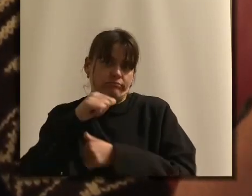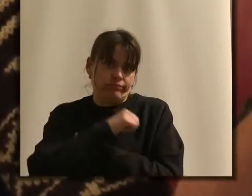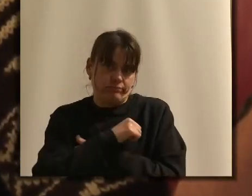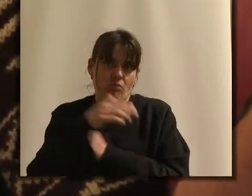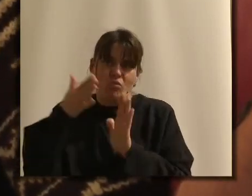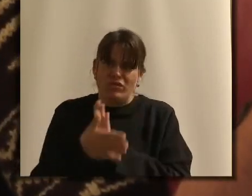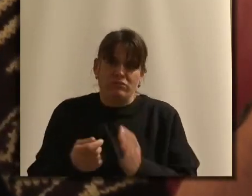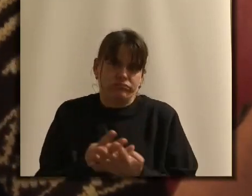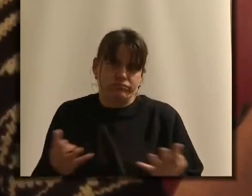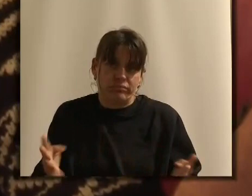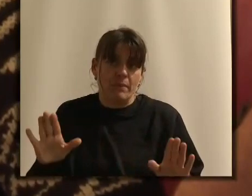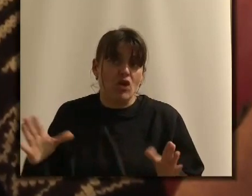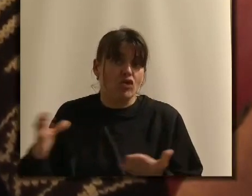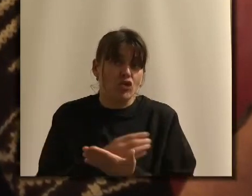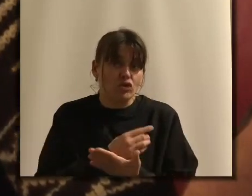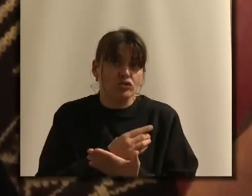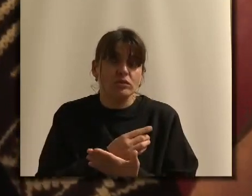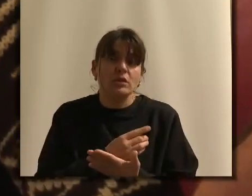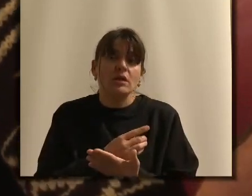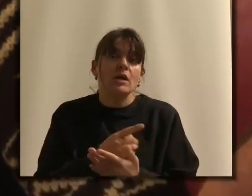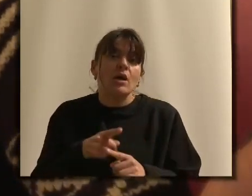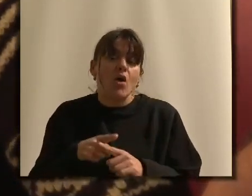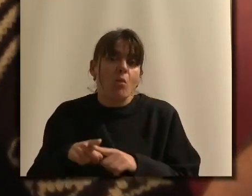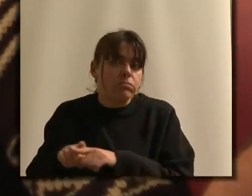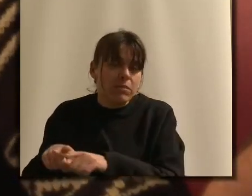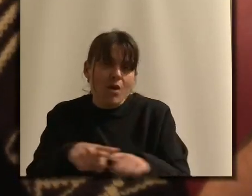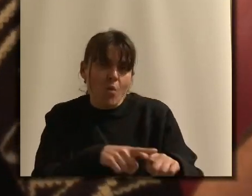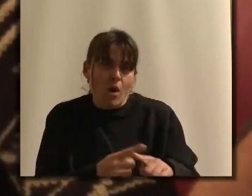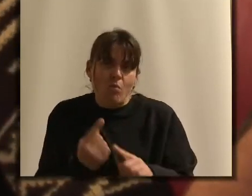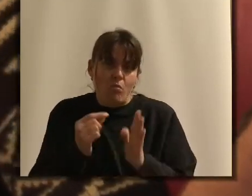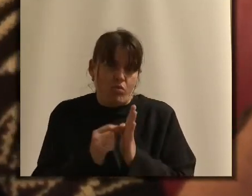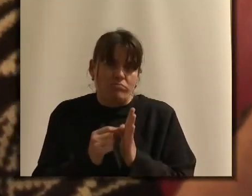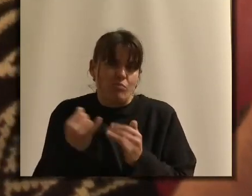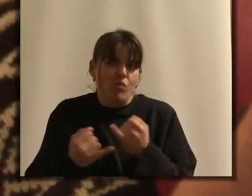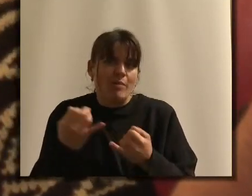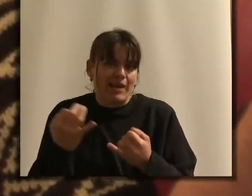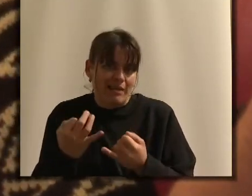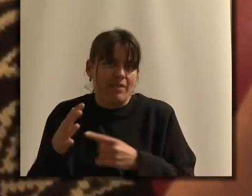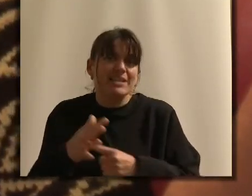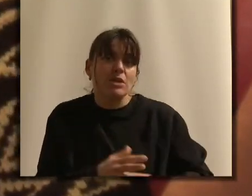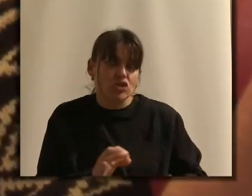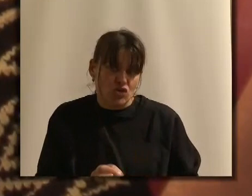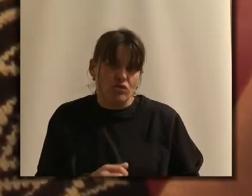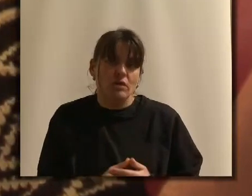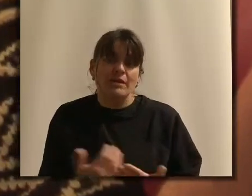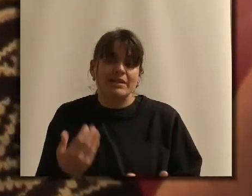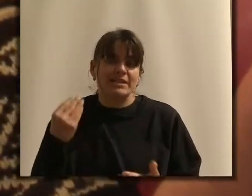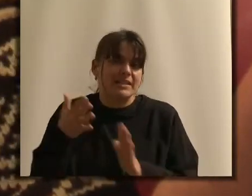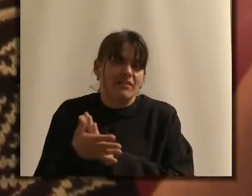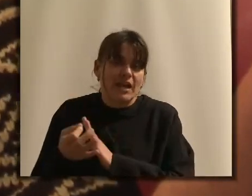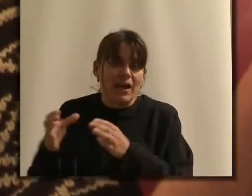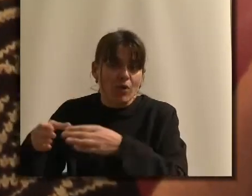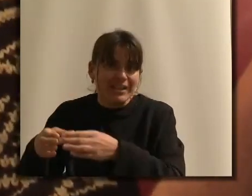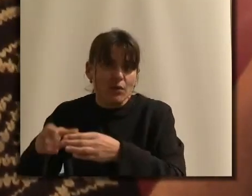però tenen totes un punt en comú i que representa la principal problemàtica, i és la discriminació. Per tant, el col·lectiu de